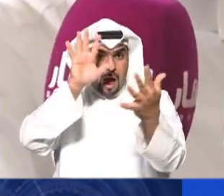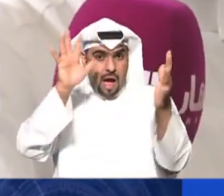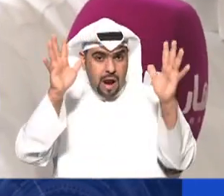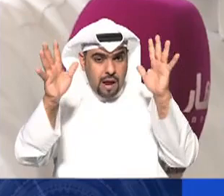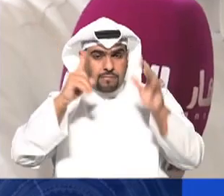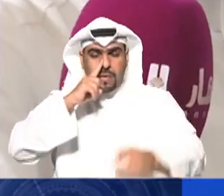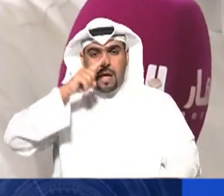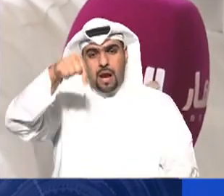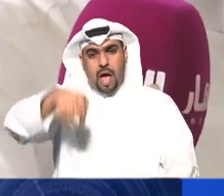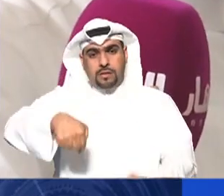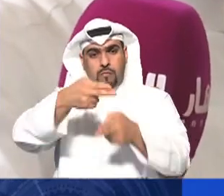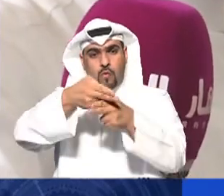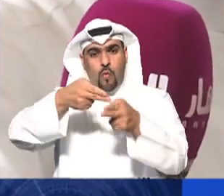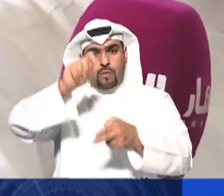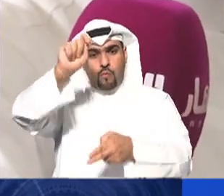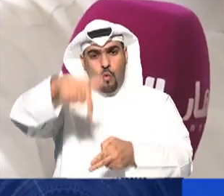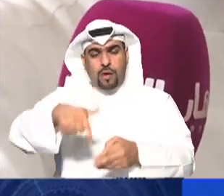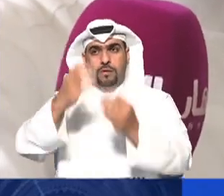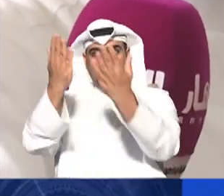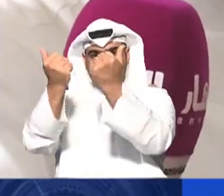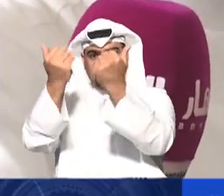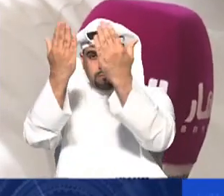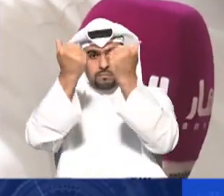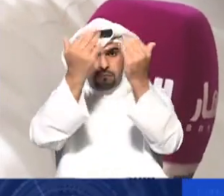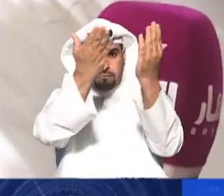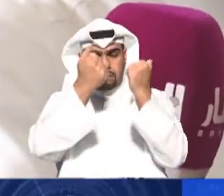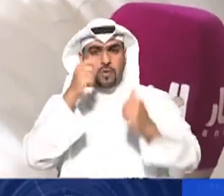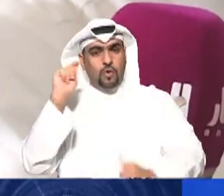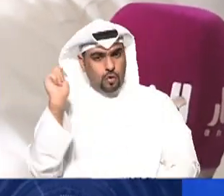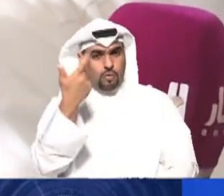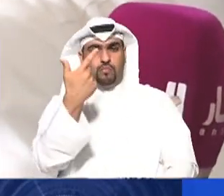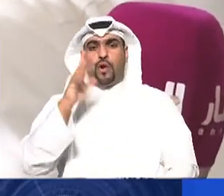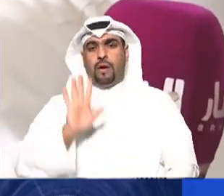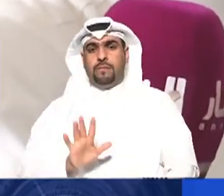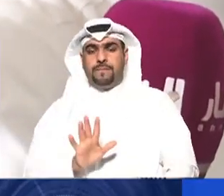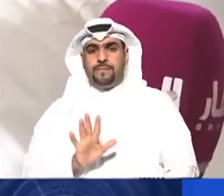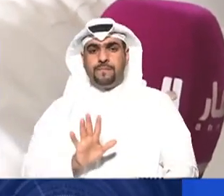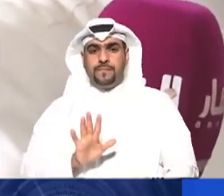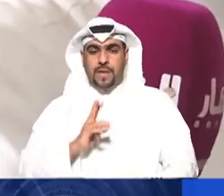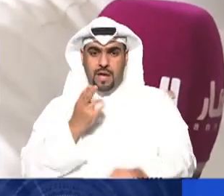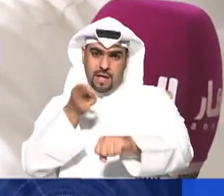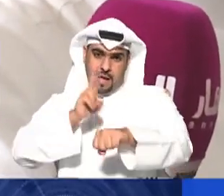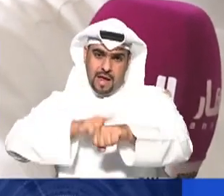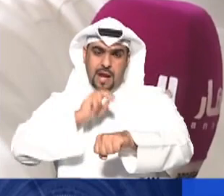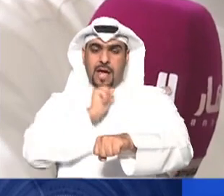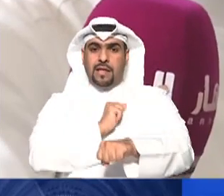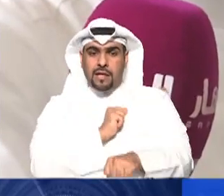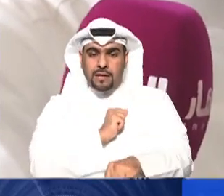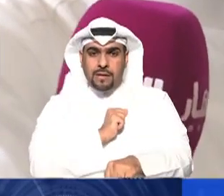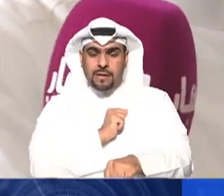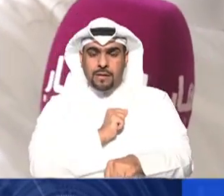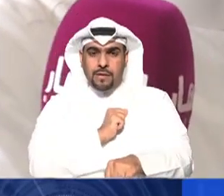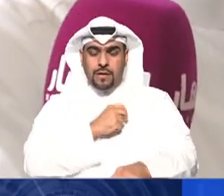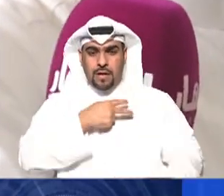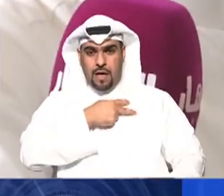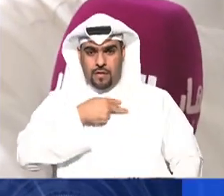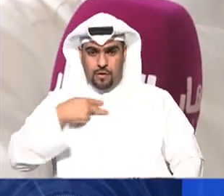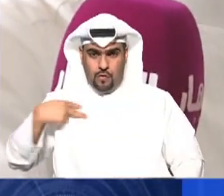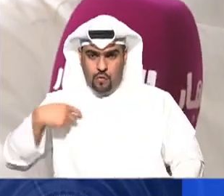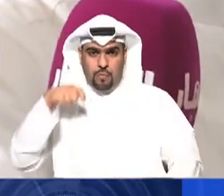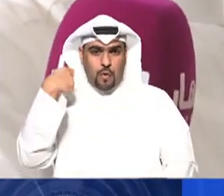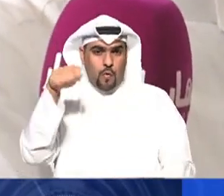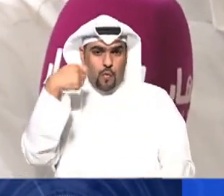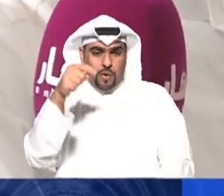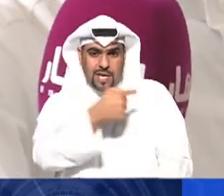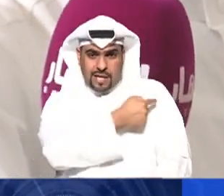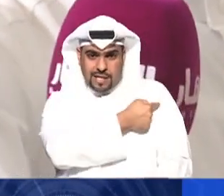لعودة الكويتيين الموجودين في الخارج بأسرع وقت ممكن، ومرتبط ببعض الأمور الفنية منها جلب